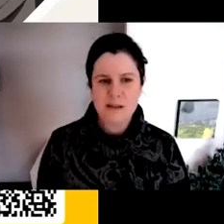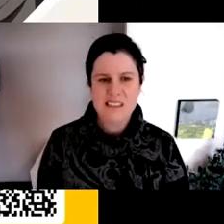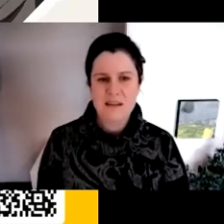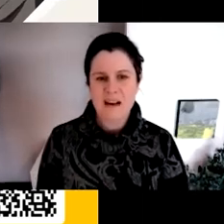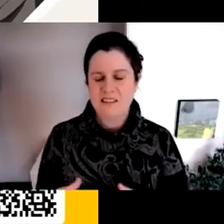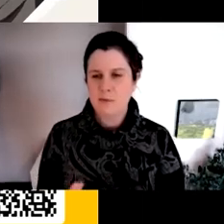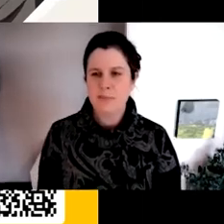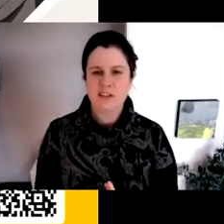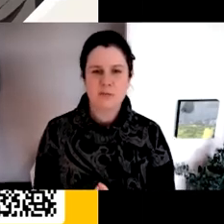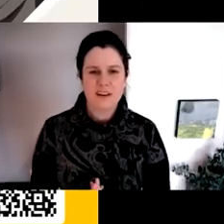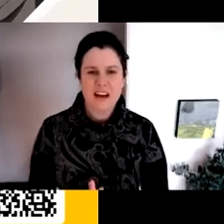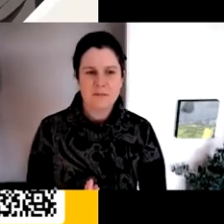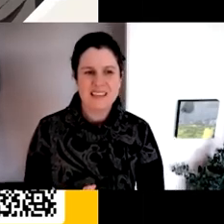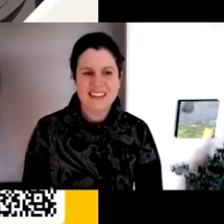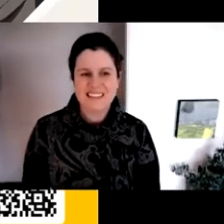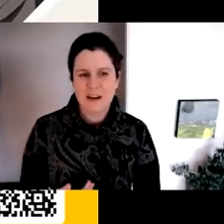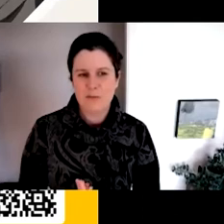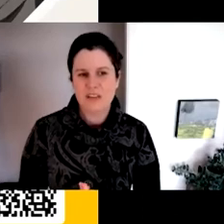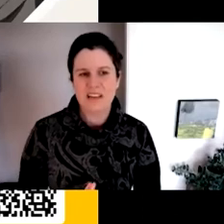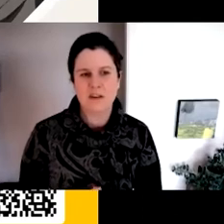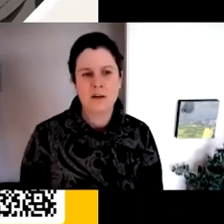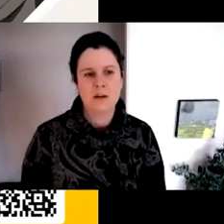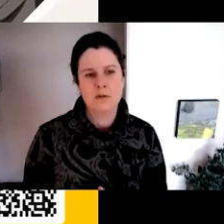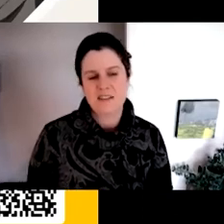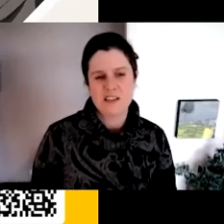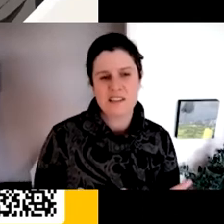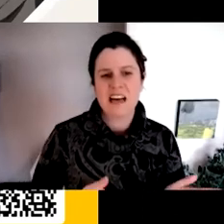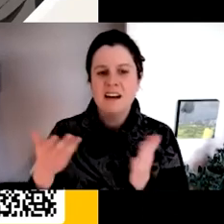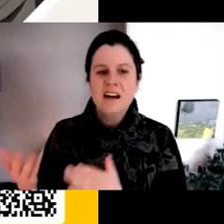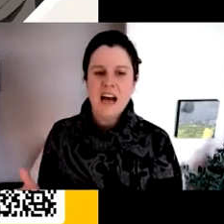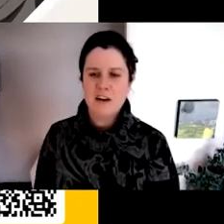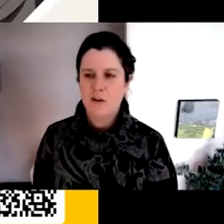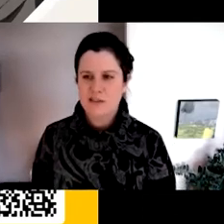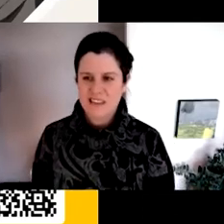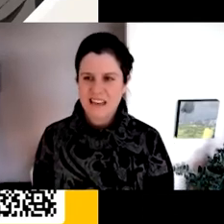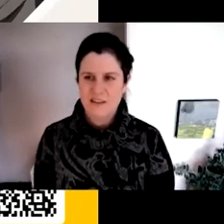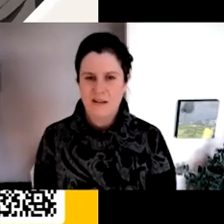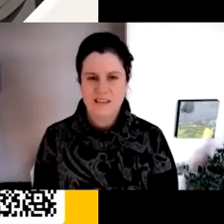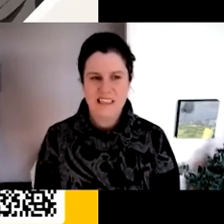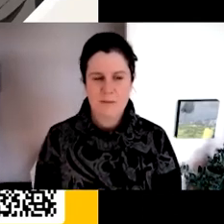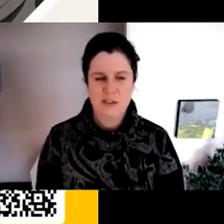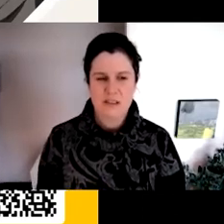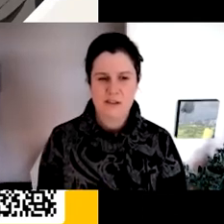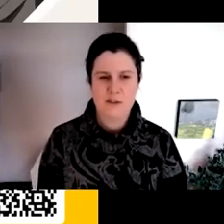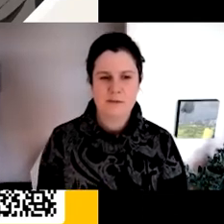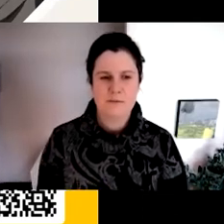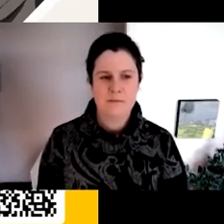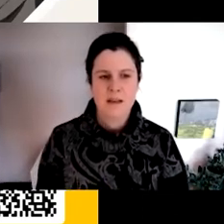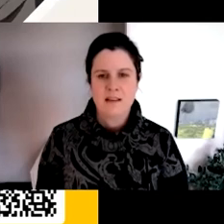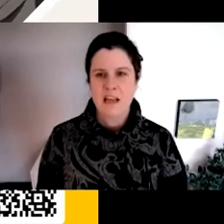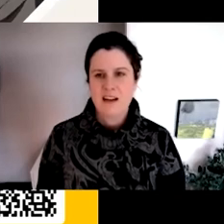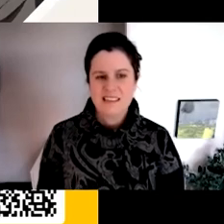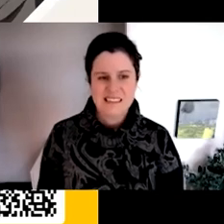de deuxième cycle par exemple une personne pourrait faire une maîtrise en communication au travail social avec une concentration handicap et sourditude